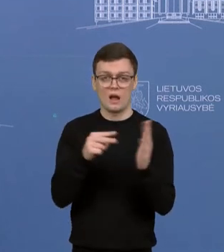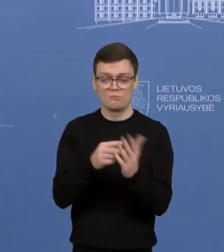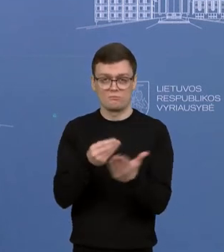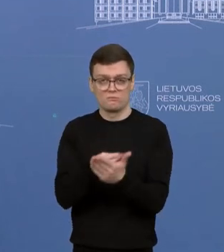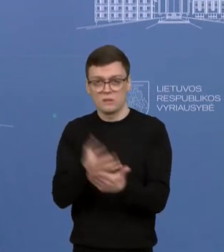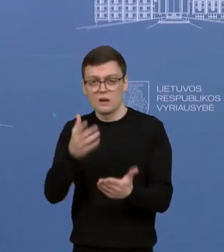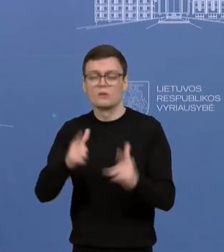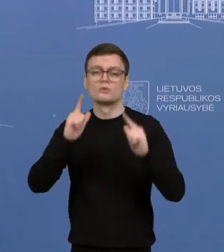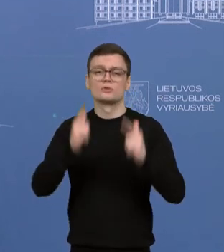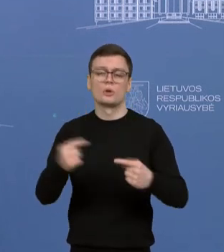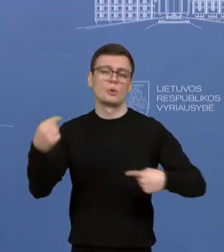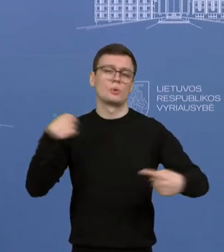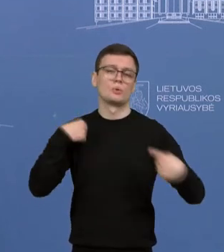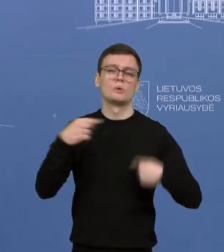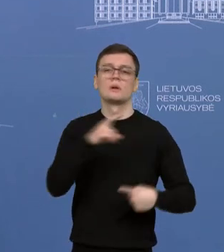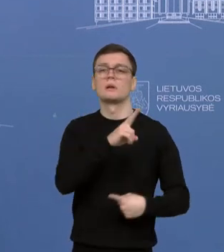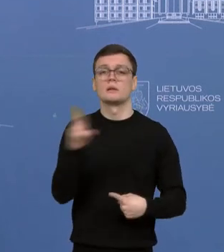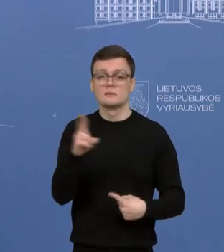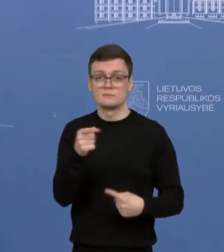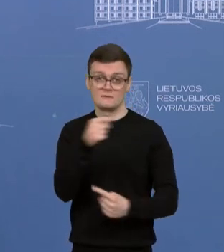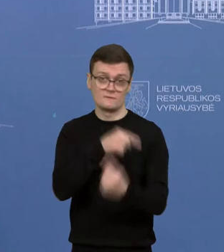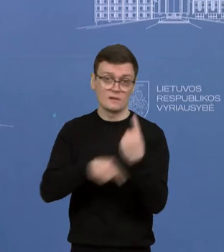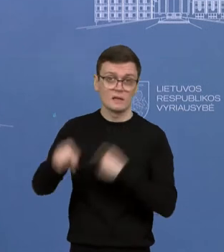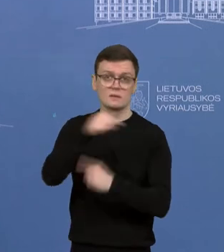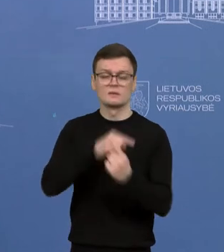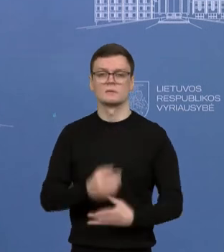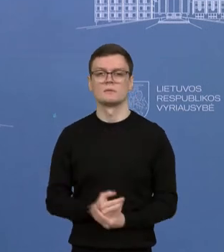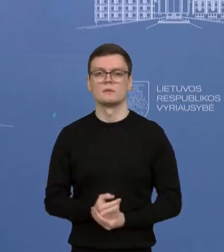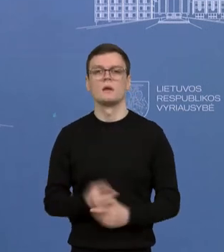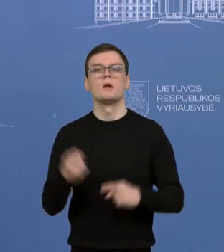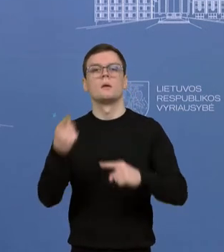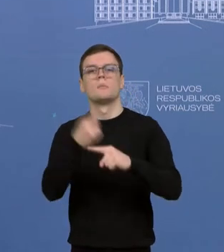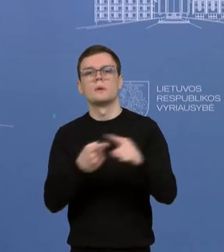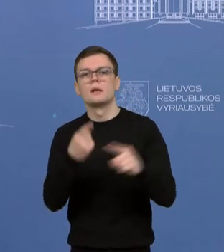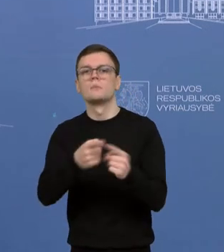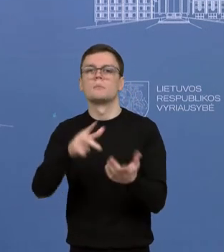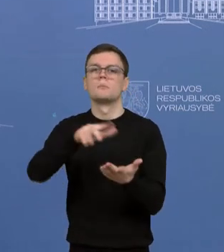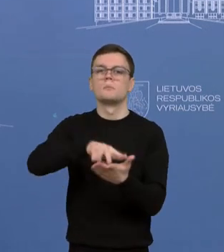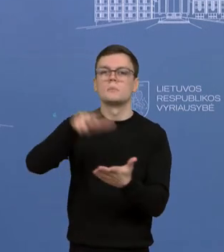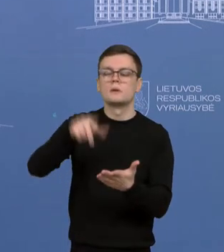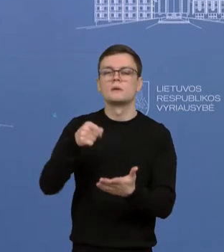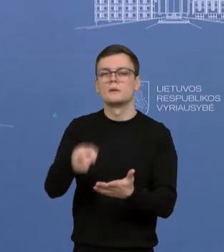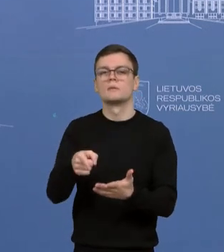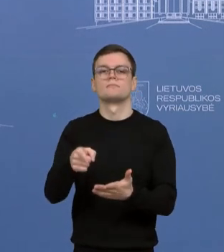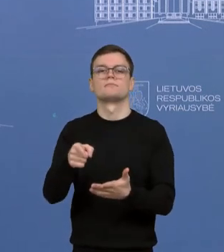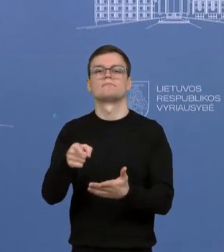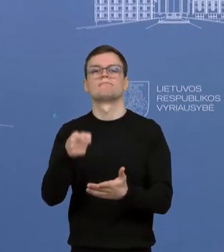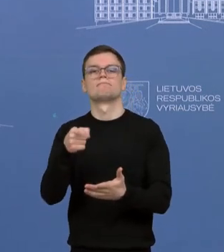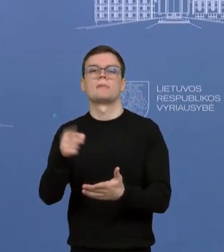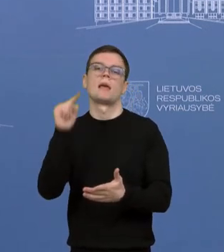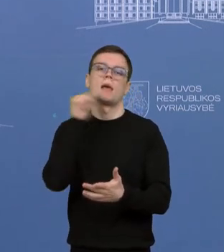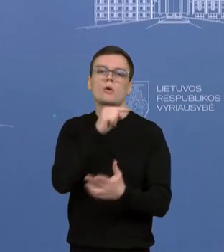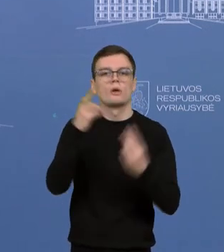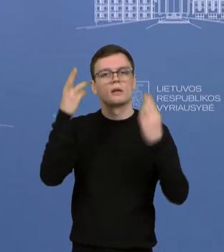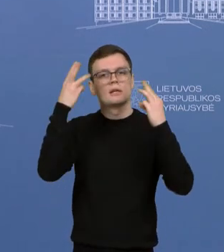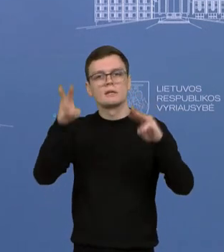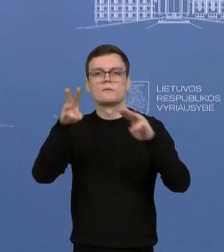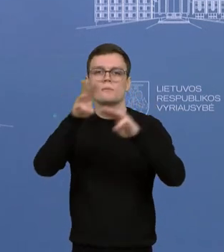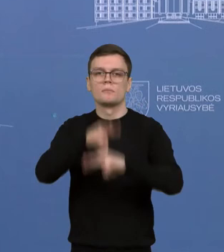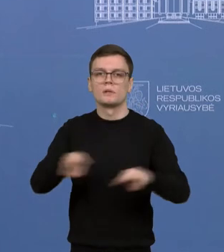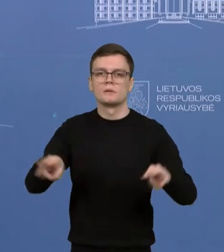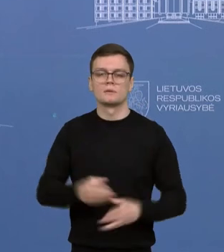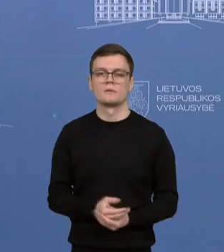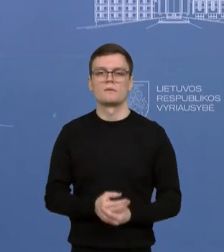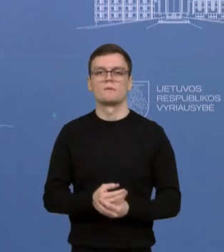labiausiai nukenčia verslas, tai taip pat yra numatytos priemonės iš ekonomikos inovacijų ministerijos